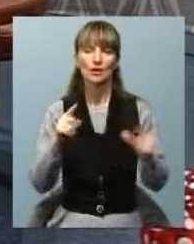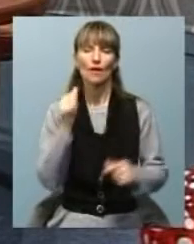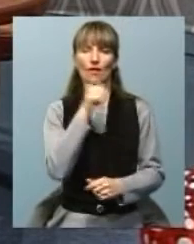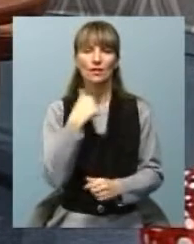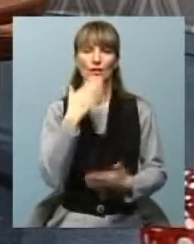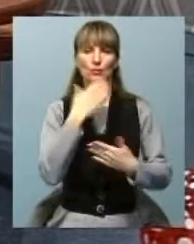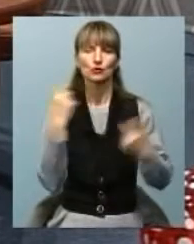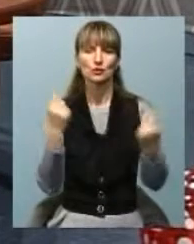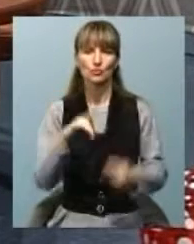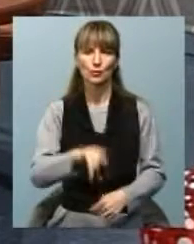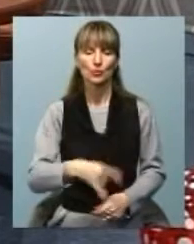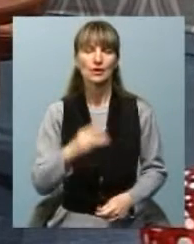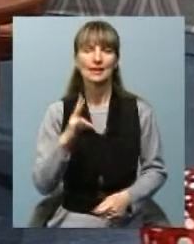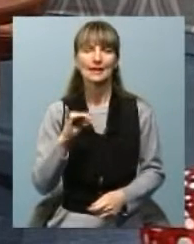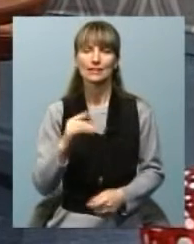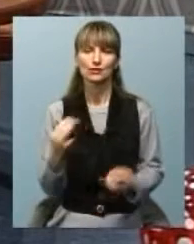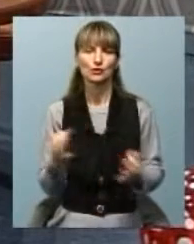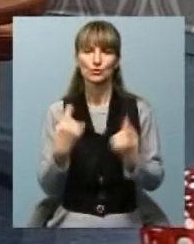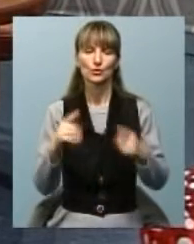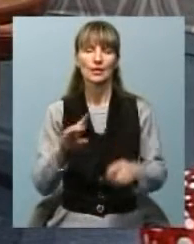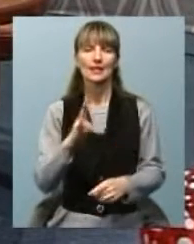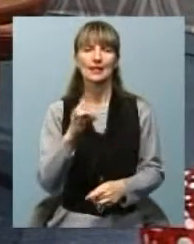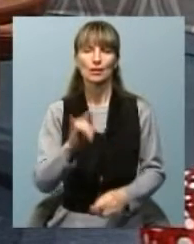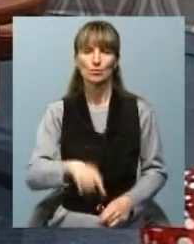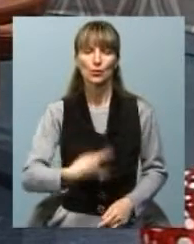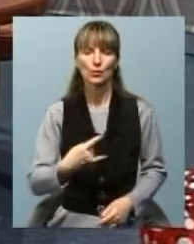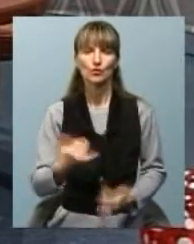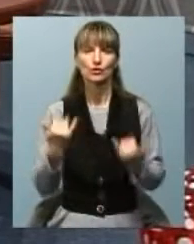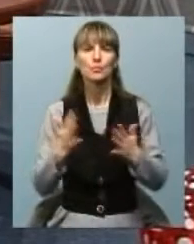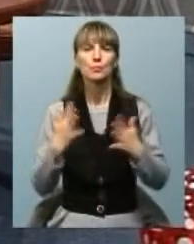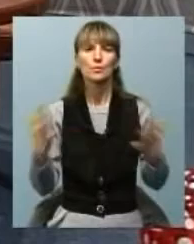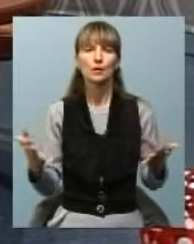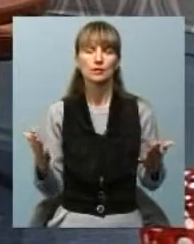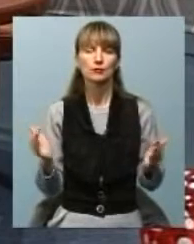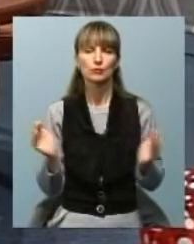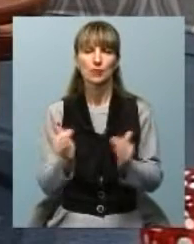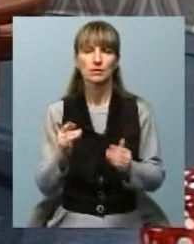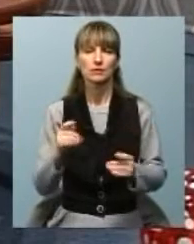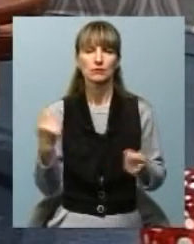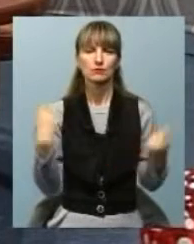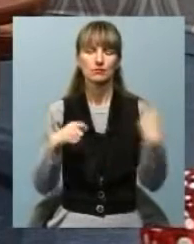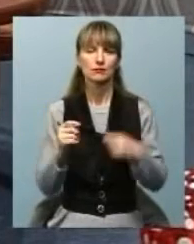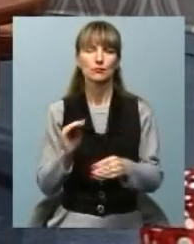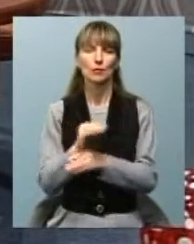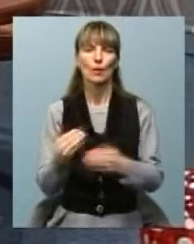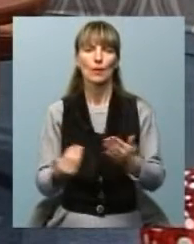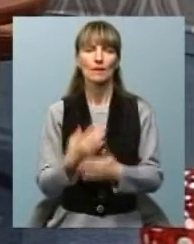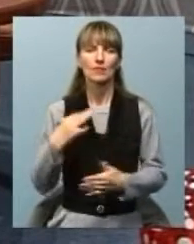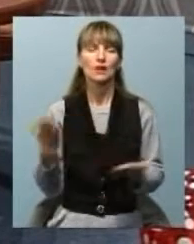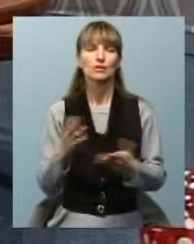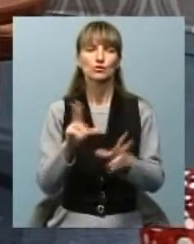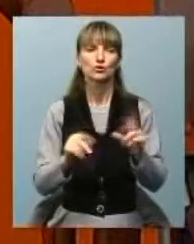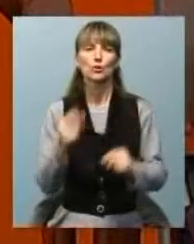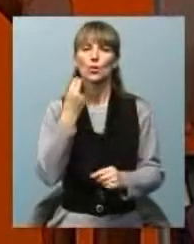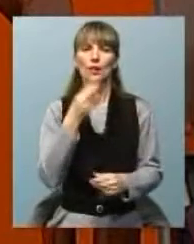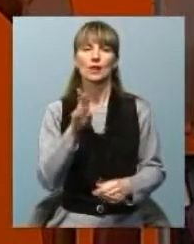полюбляла джинсові штани і нічого інше. Ні спідниці, ні сукні. Ну а зараз більш-менш мій гардероб поновився новими речами. А як ти вважаєш, Мирослава, що